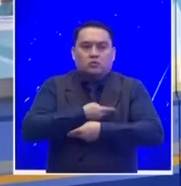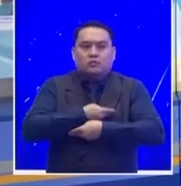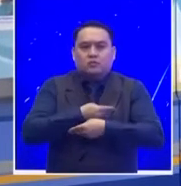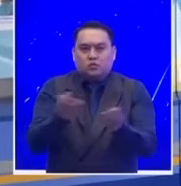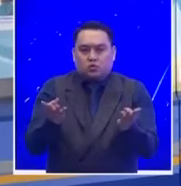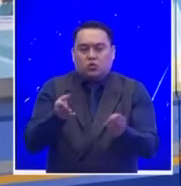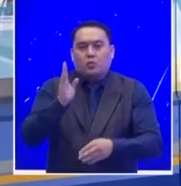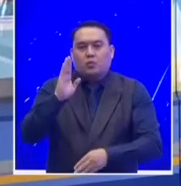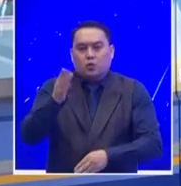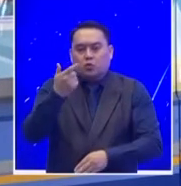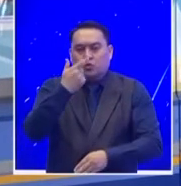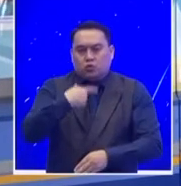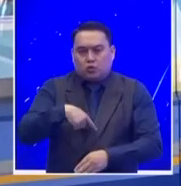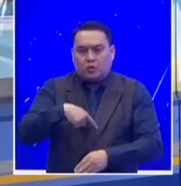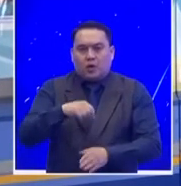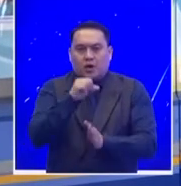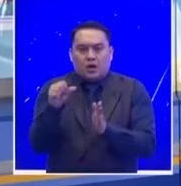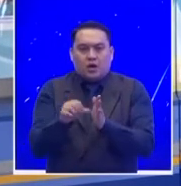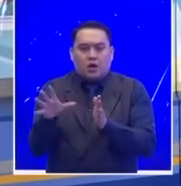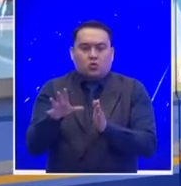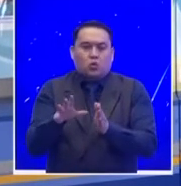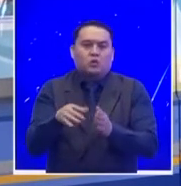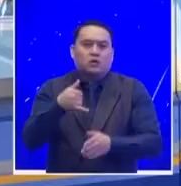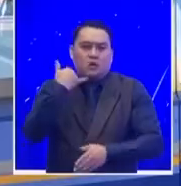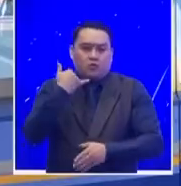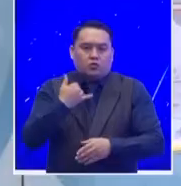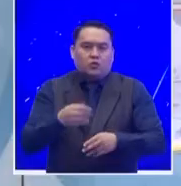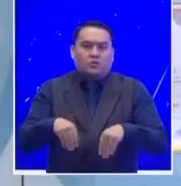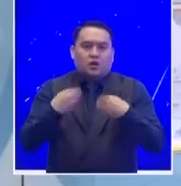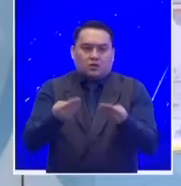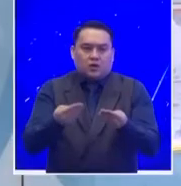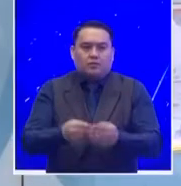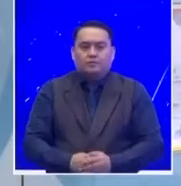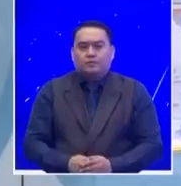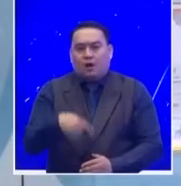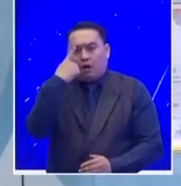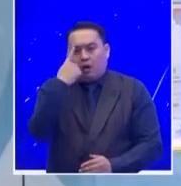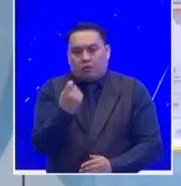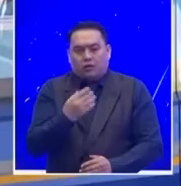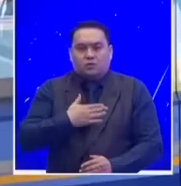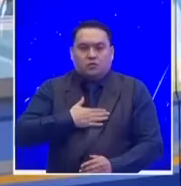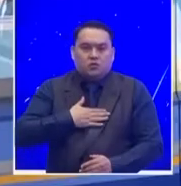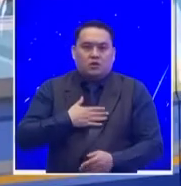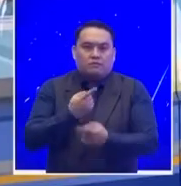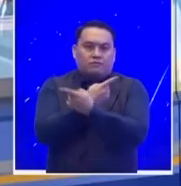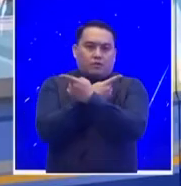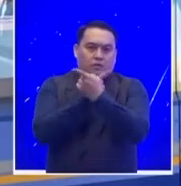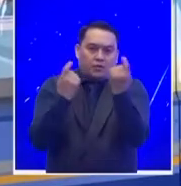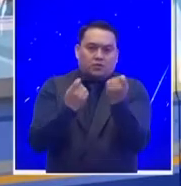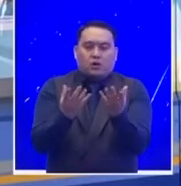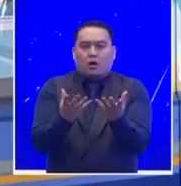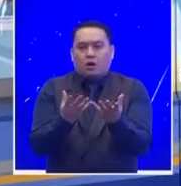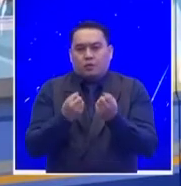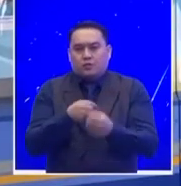таратып кетеміз, өзіміздің электронды адрес және телефондарымызды тастап кетеміз. Бізге хабарласып, барлық ақпараттар алып,